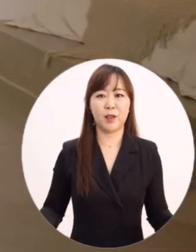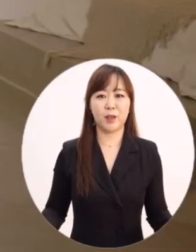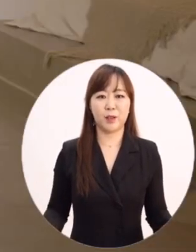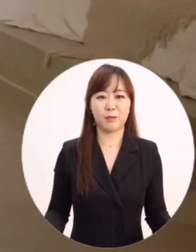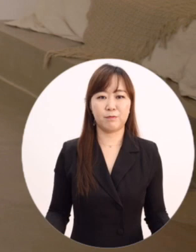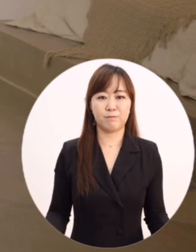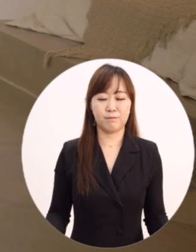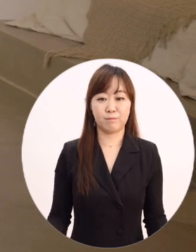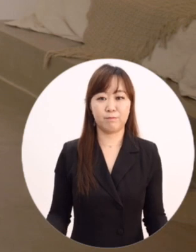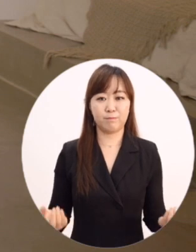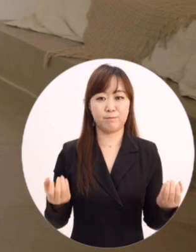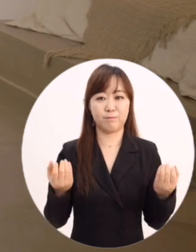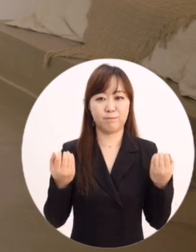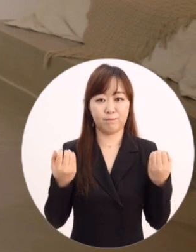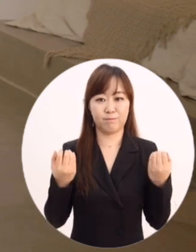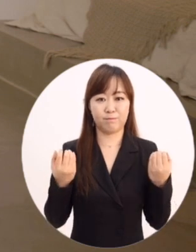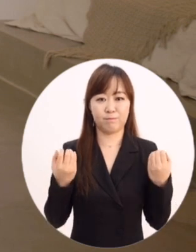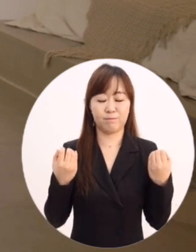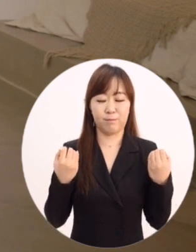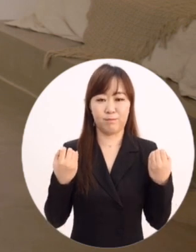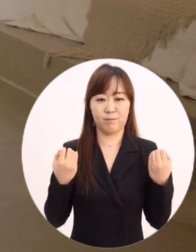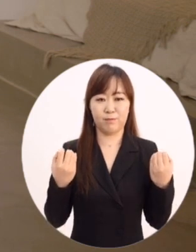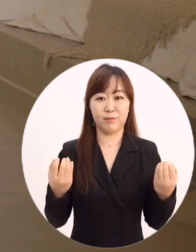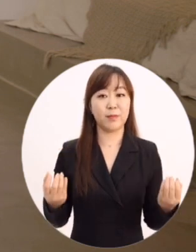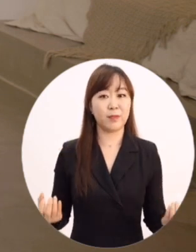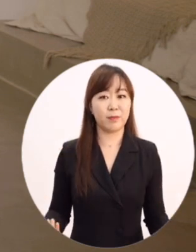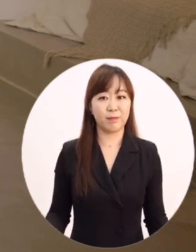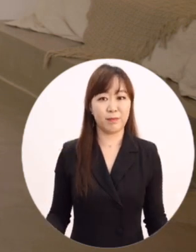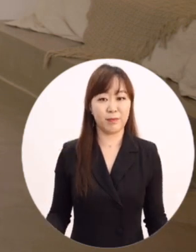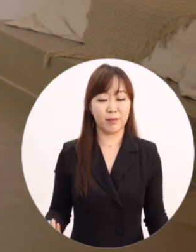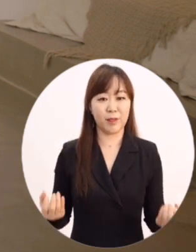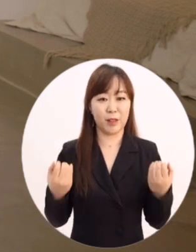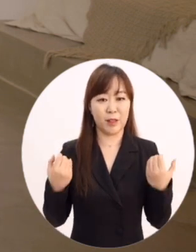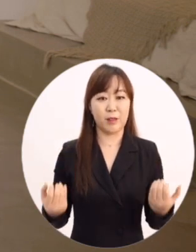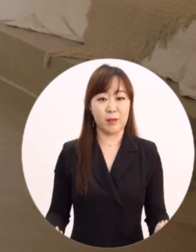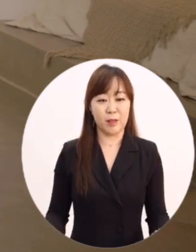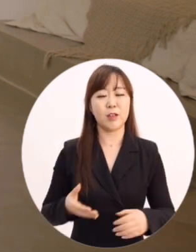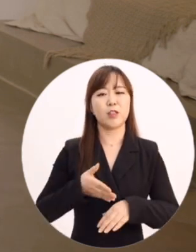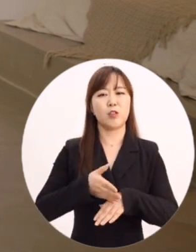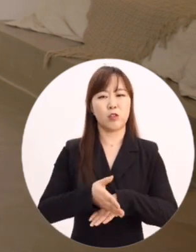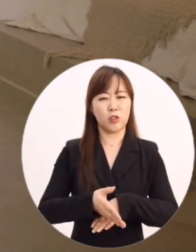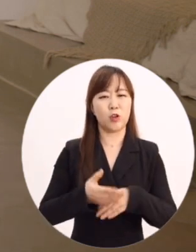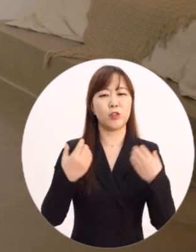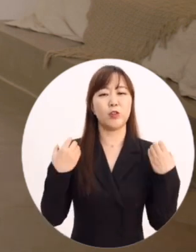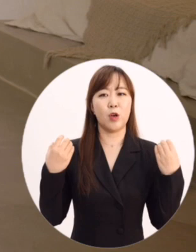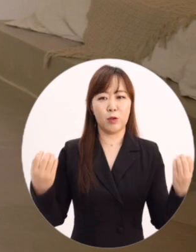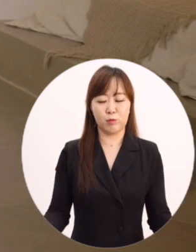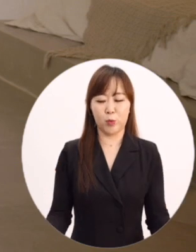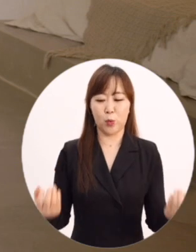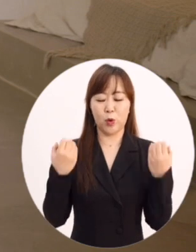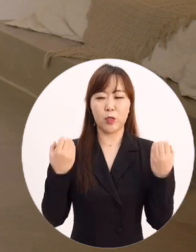팔꿈치를 부드럽게 구부려 무게를 어깨 쪽으로 들어올리고 천천히 내립니다.